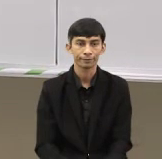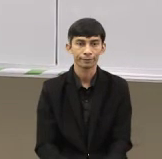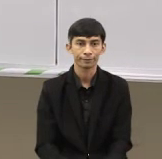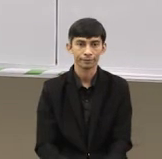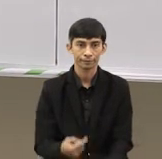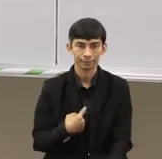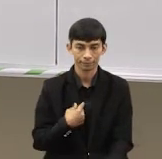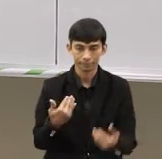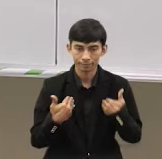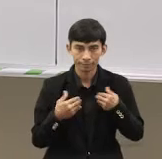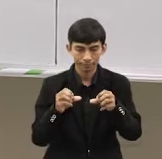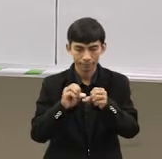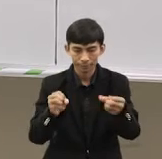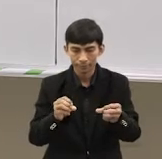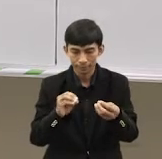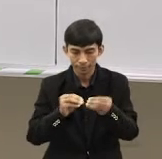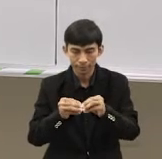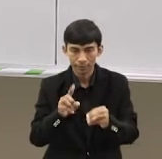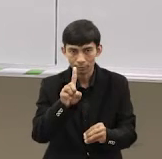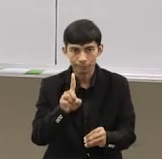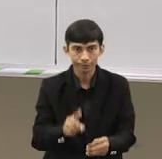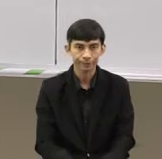chân nhà thương miên là bà lệch